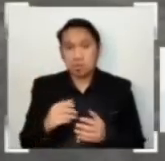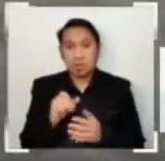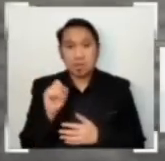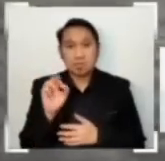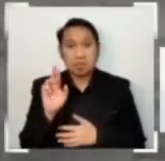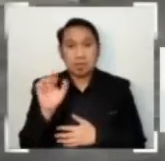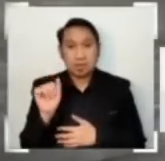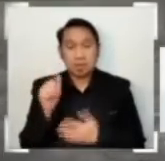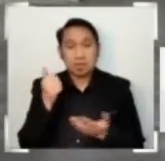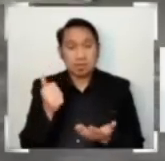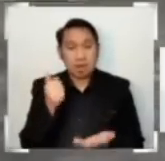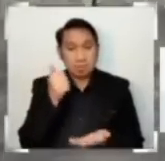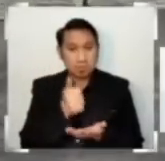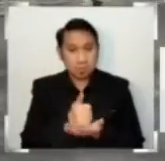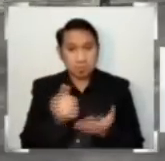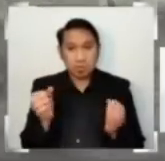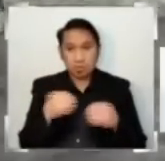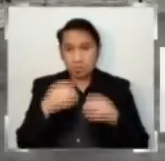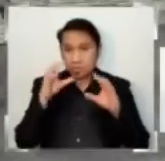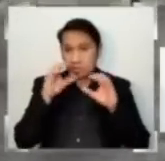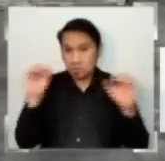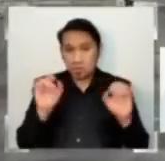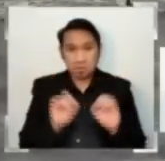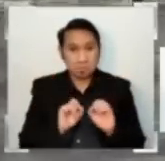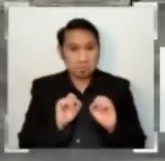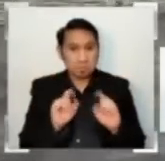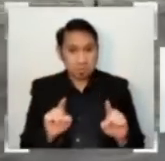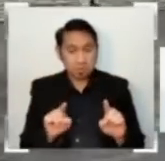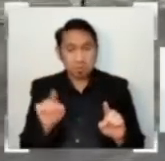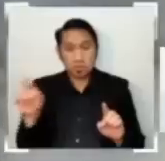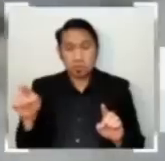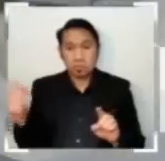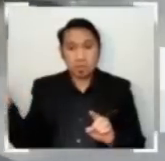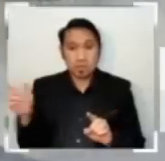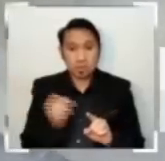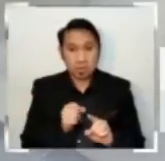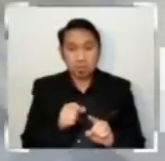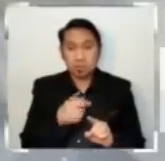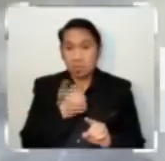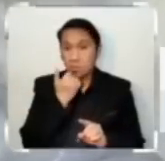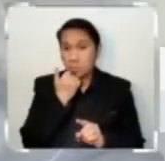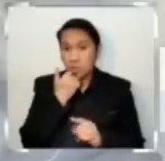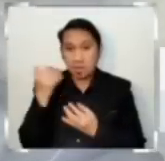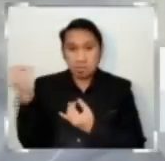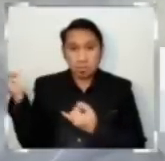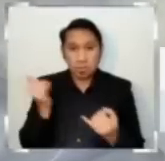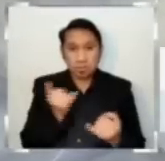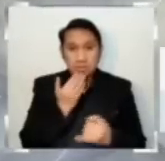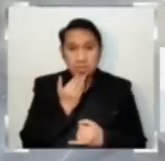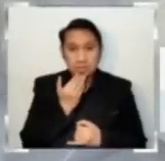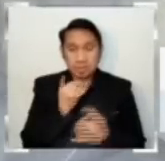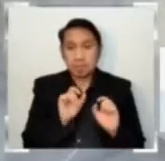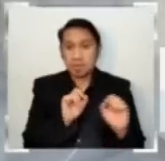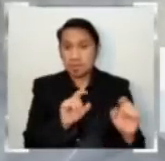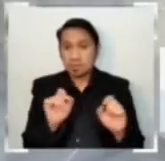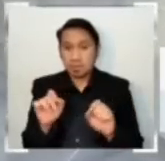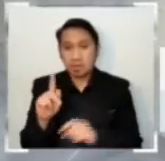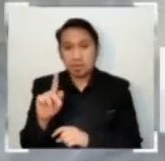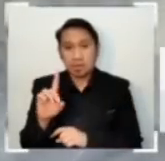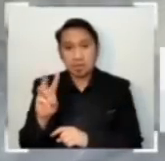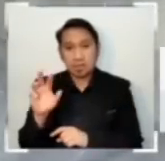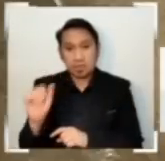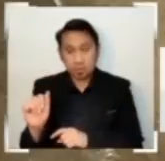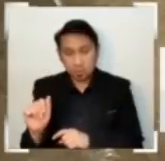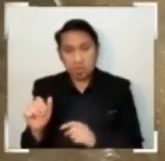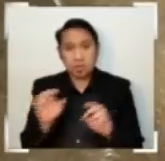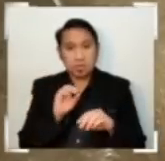na ng Malacanang ang pagbibenta ng mga nakumpiskang smuggled na asukal. Ibebenta ito sa mga kaniwa stores sa halagang 70